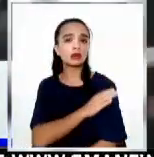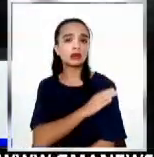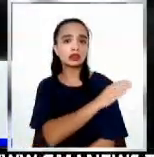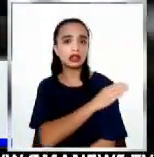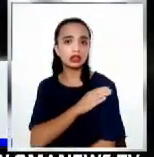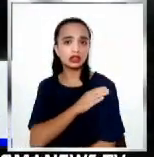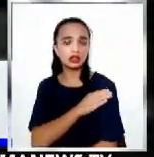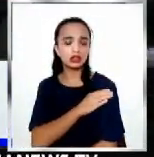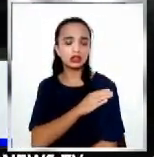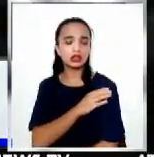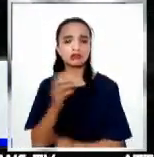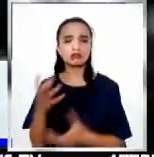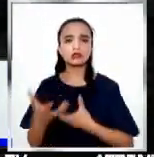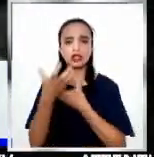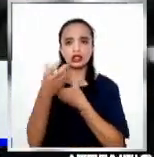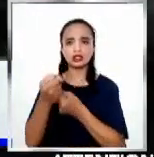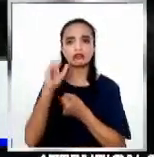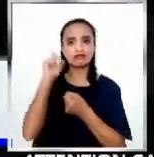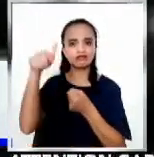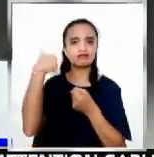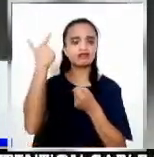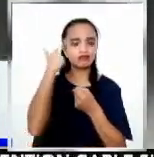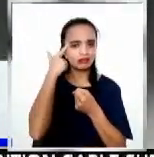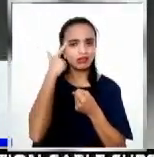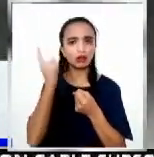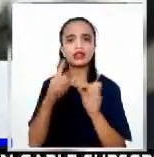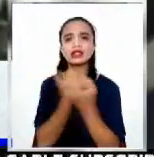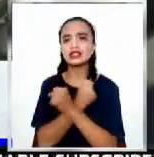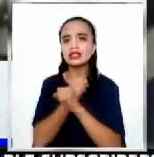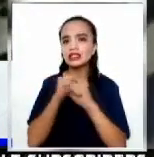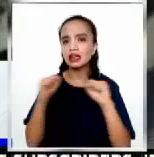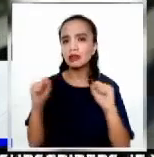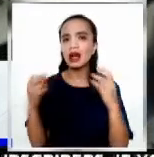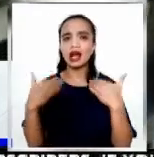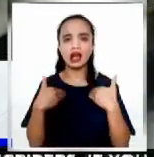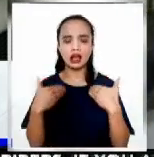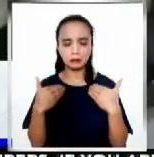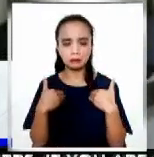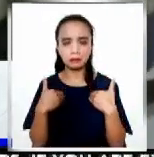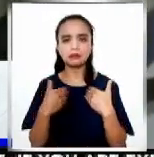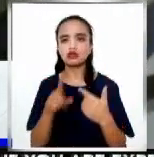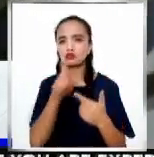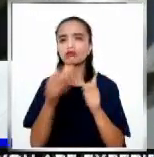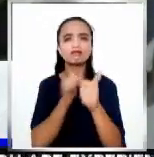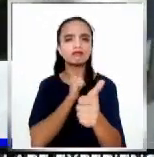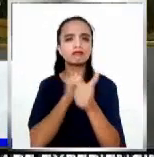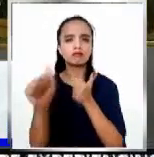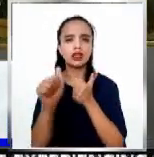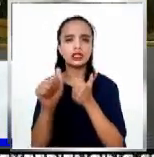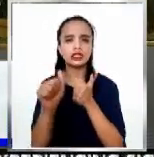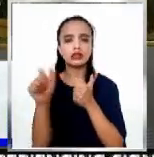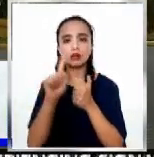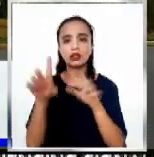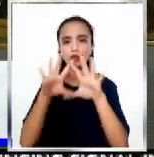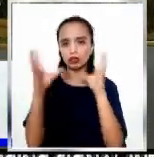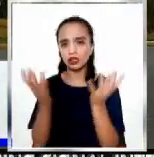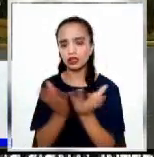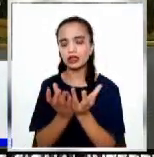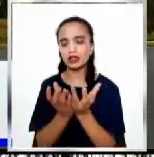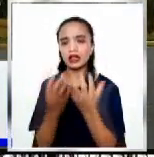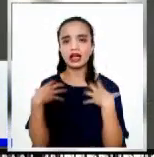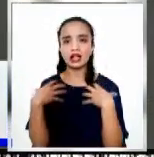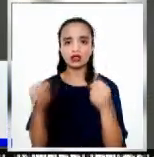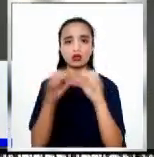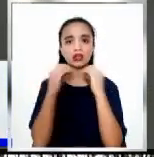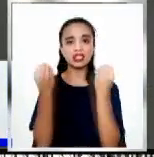kanila ng gobyerno, ito'y ligtas, may visa at pasado sa standards ng World Health Organization. Pero isa sa mga hinaharap